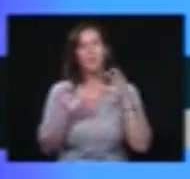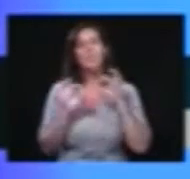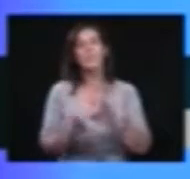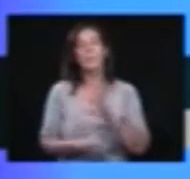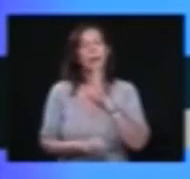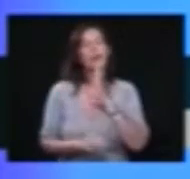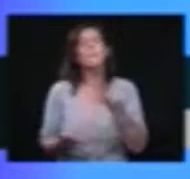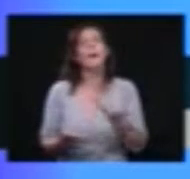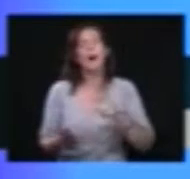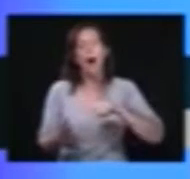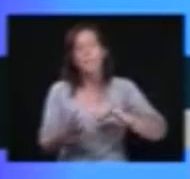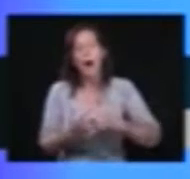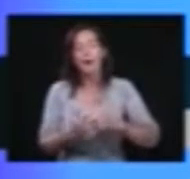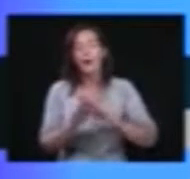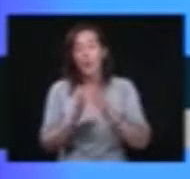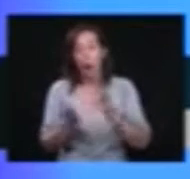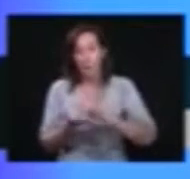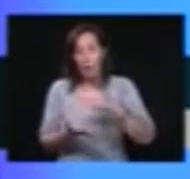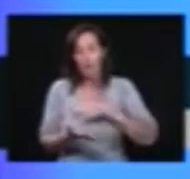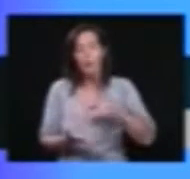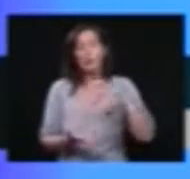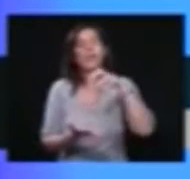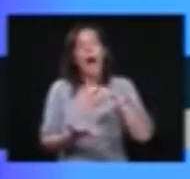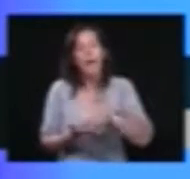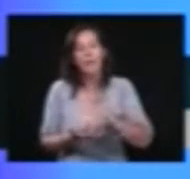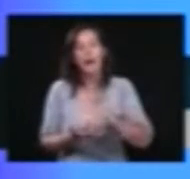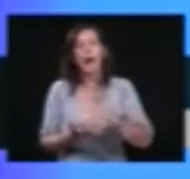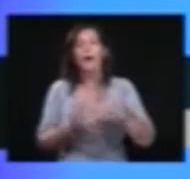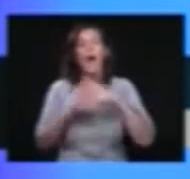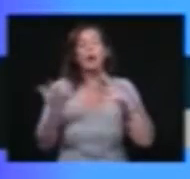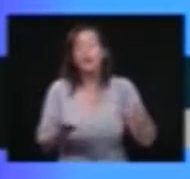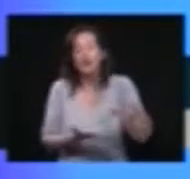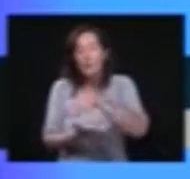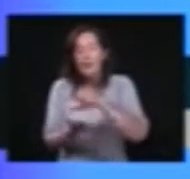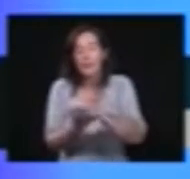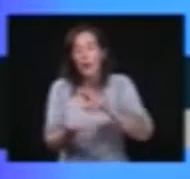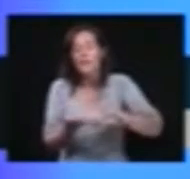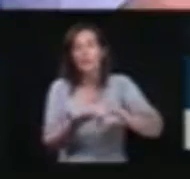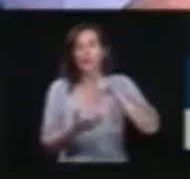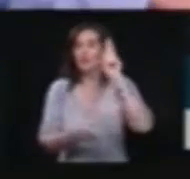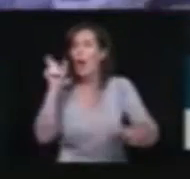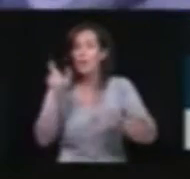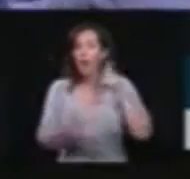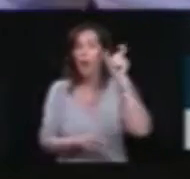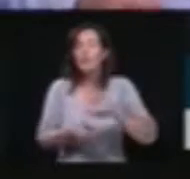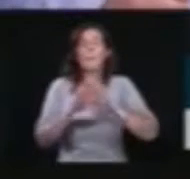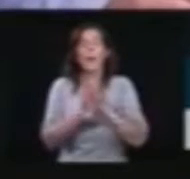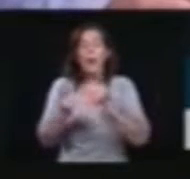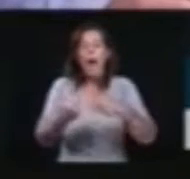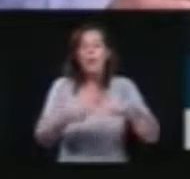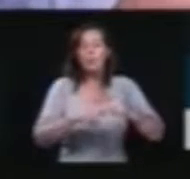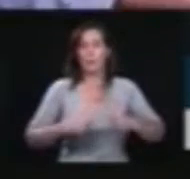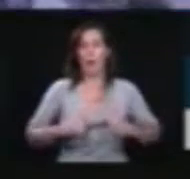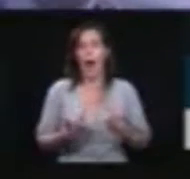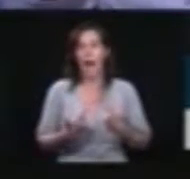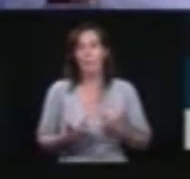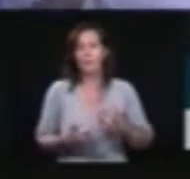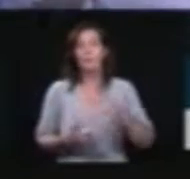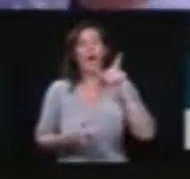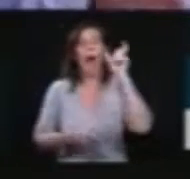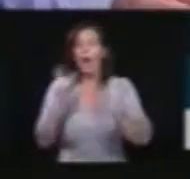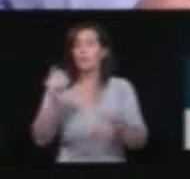בעצם המטרה ששמנו לנו, שכל זכות היום זה האתר הגדול, בישראל שמרכז את כל הזכויות של תושבי ישראל בכל תחומי החיים שלהם, אם